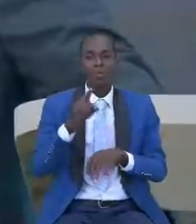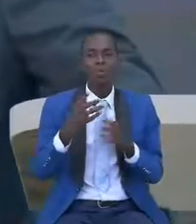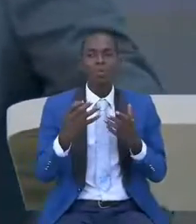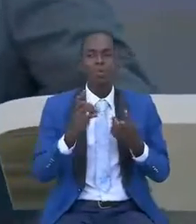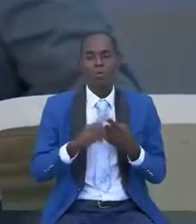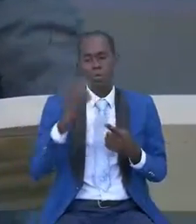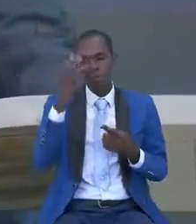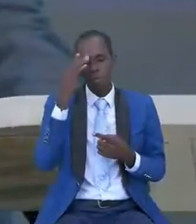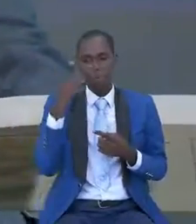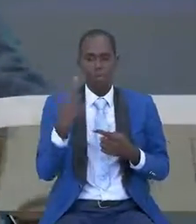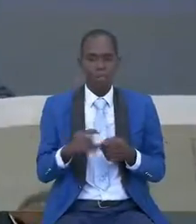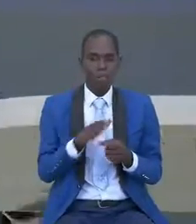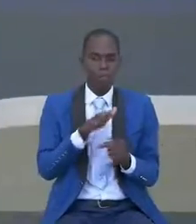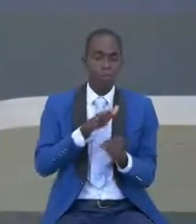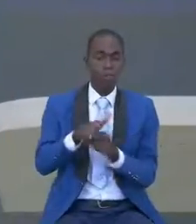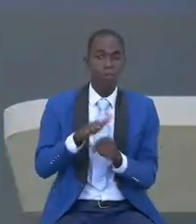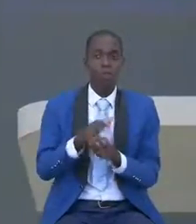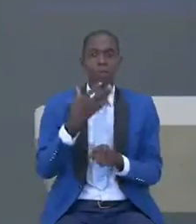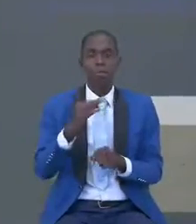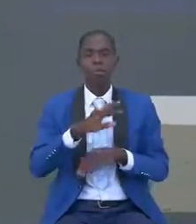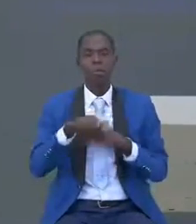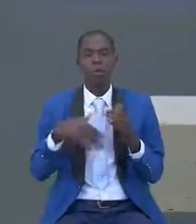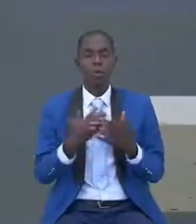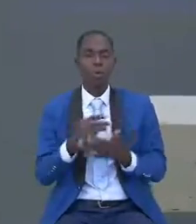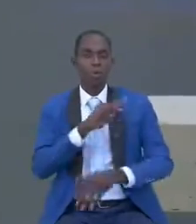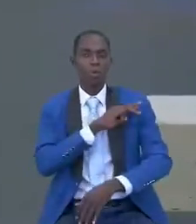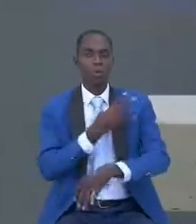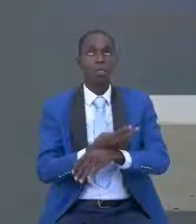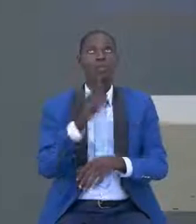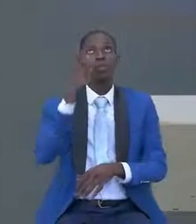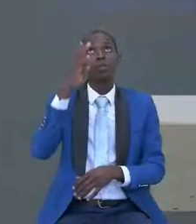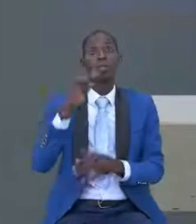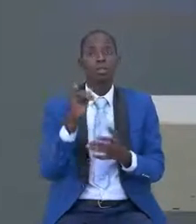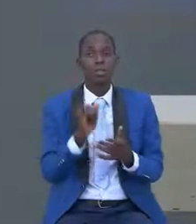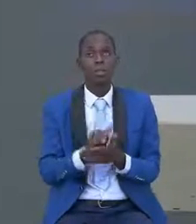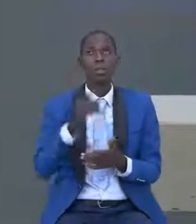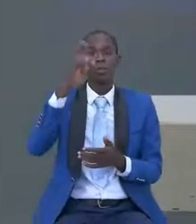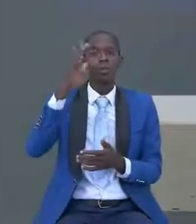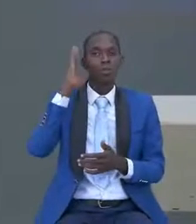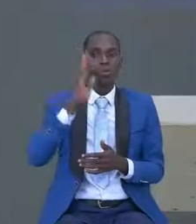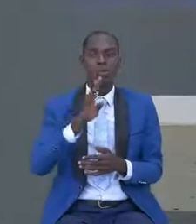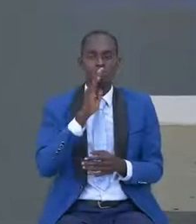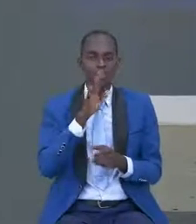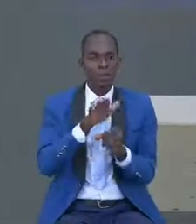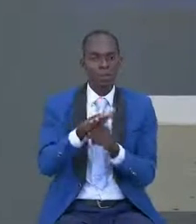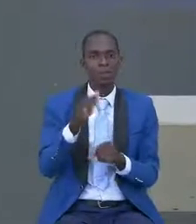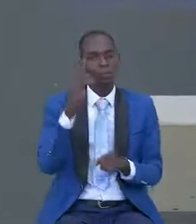connaître la suffisance du Dieu Tout-Puissant. Ce Dieu sera suffisant pour toi.